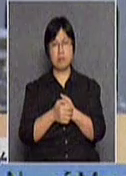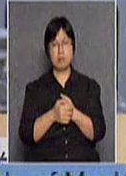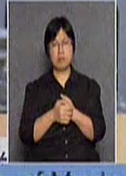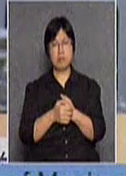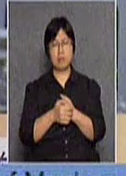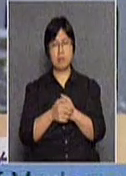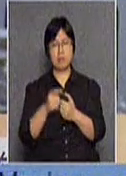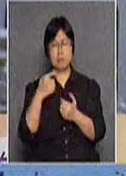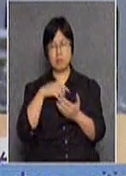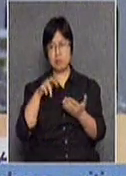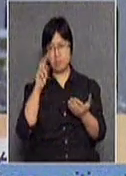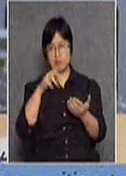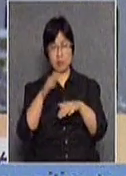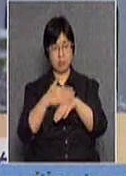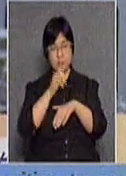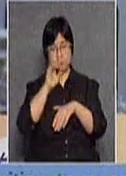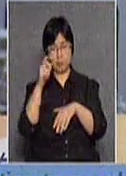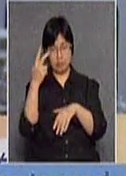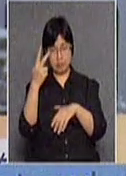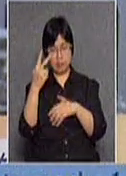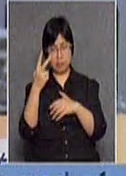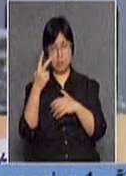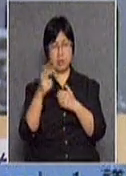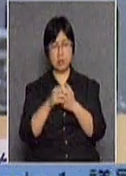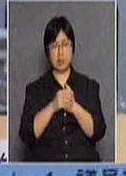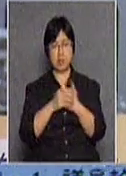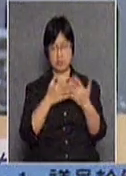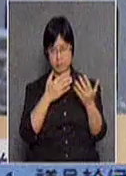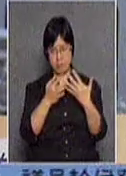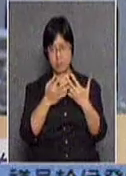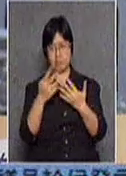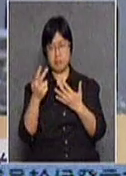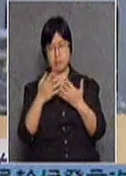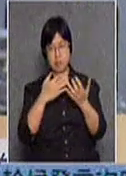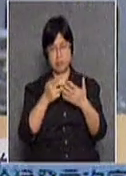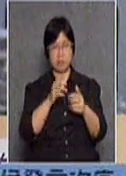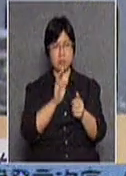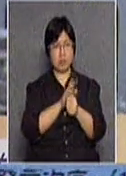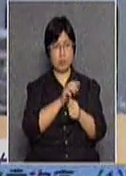我哋睇我正話講嗰兩件嗰、那個兩件事，即係話保釣同埋